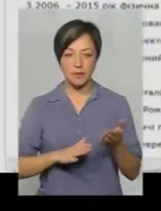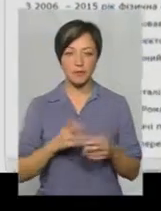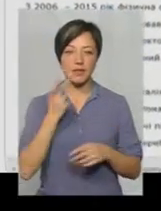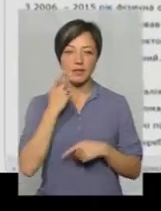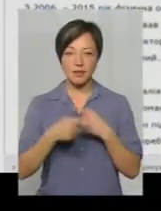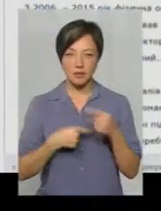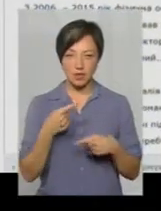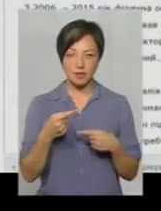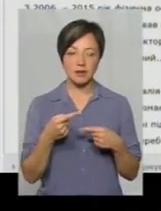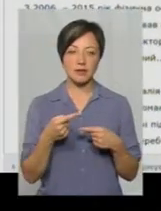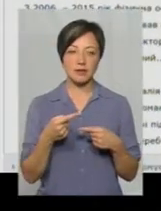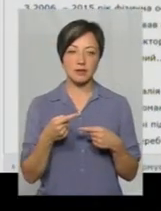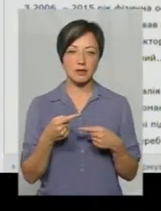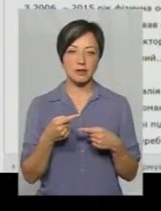завжди